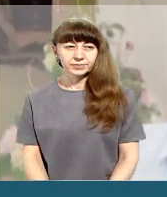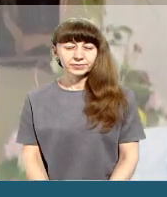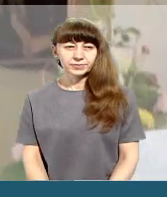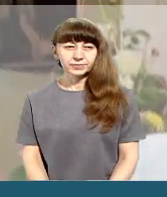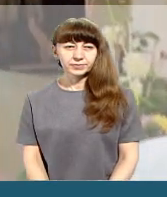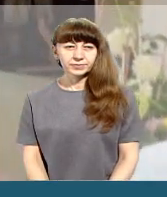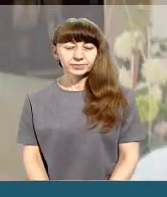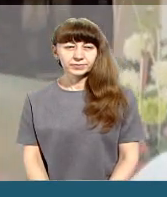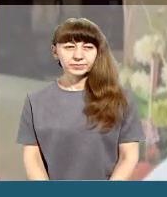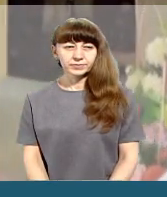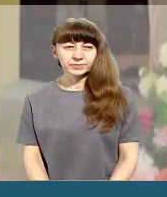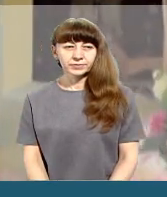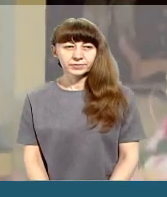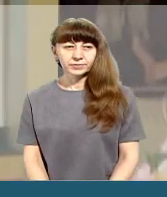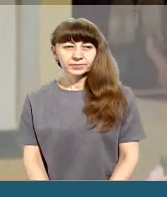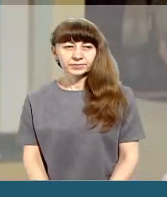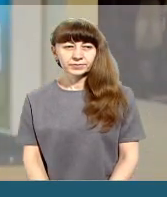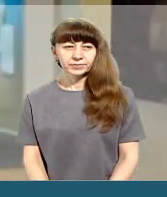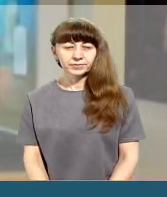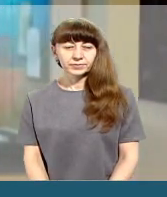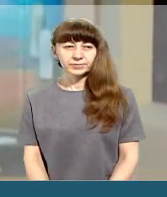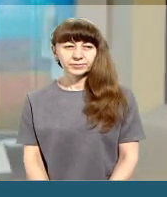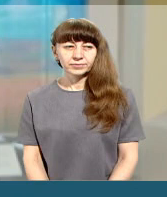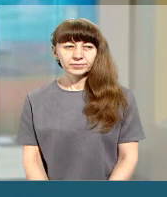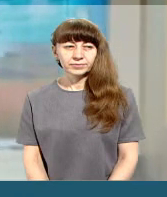Есімі ұлықталсын